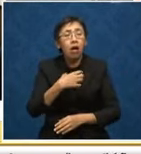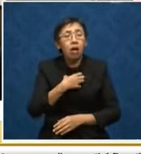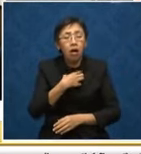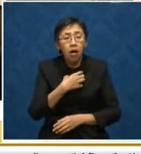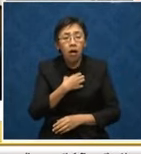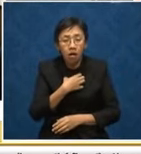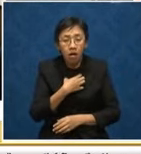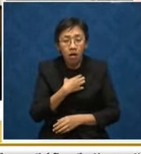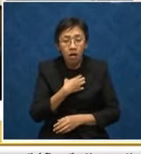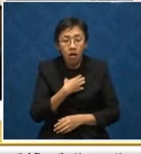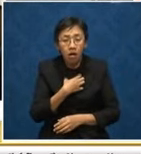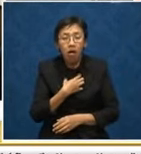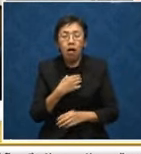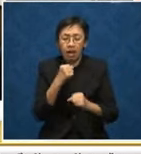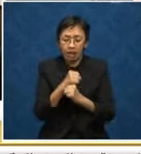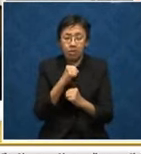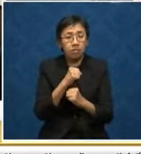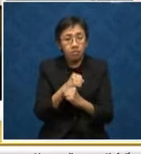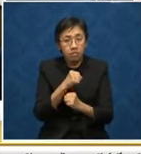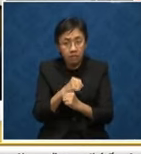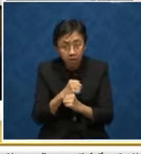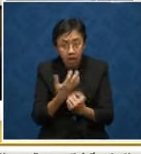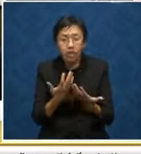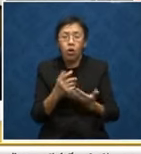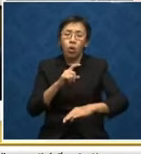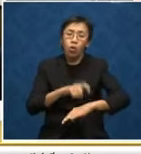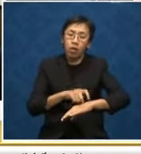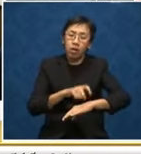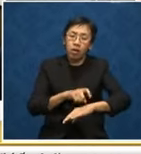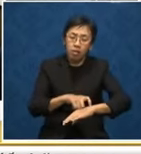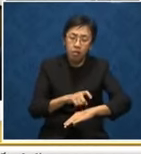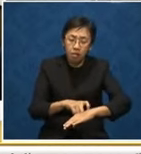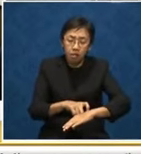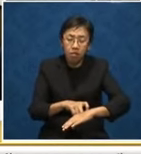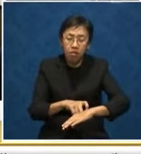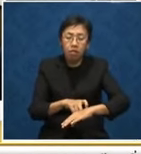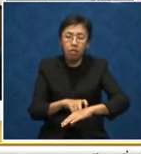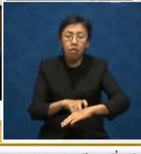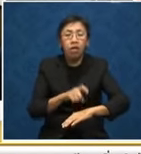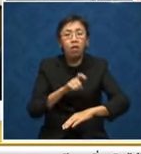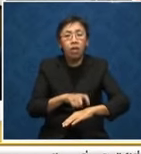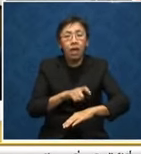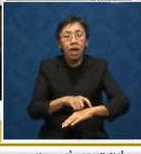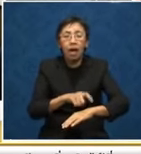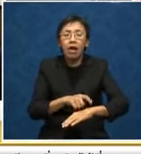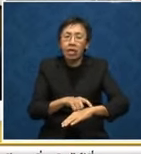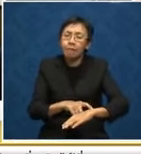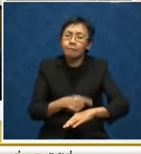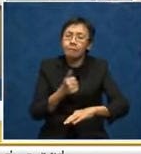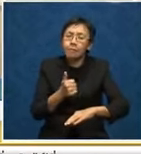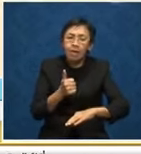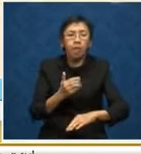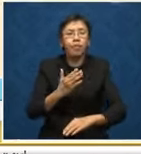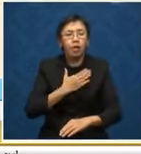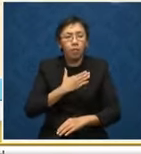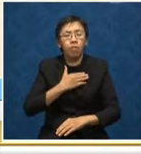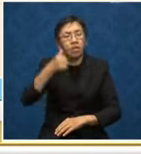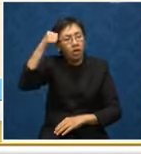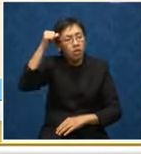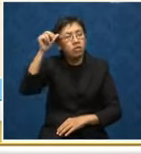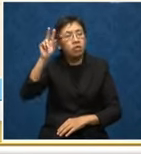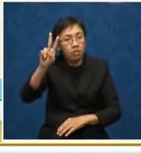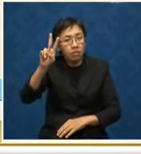ภาพของการทำงานและการกำหนดเวลาที่มีคุณภาพนะครับก็ขอ2วัน